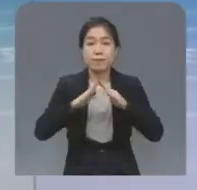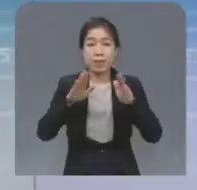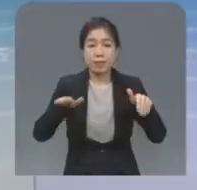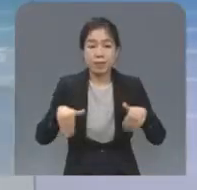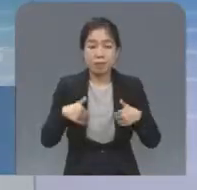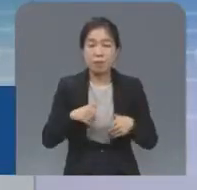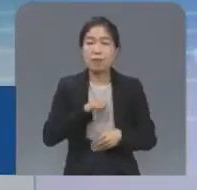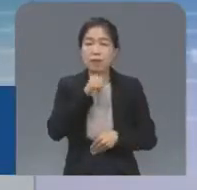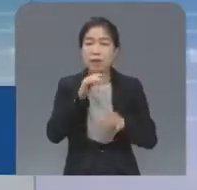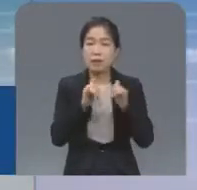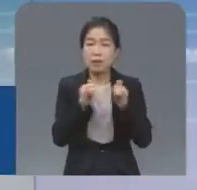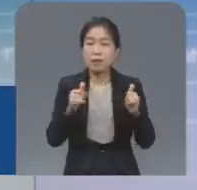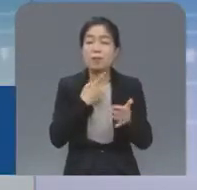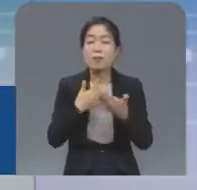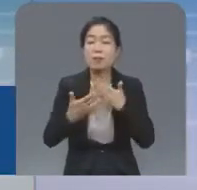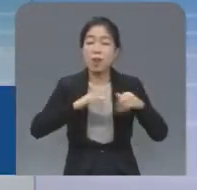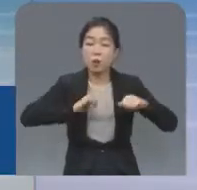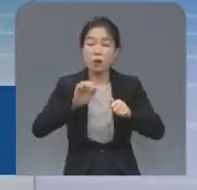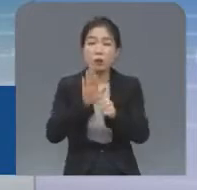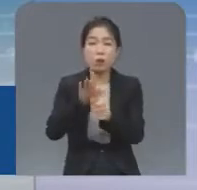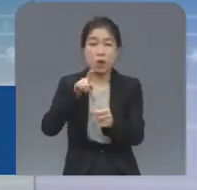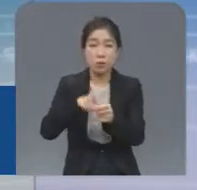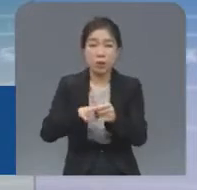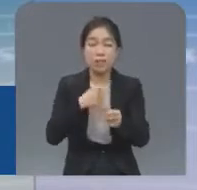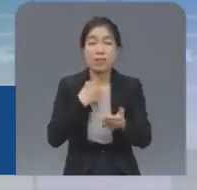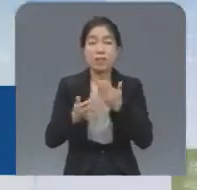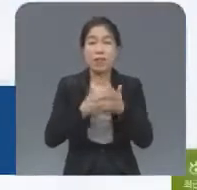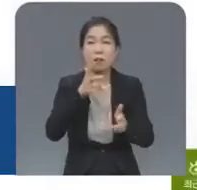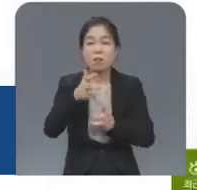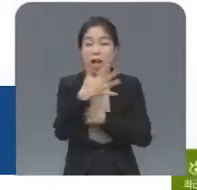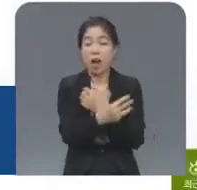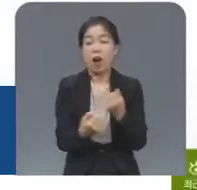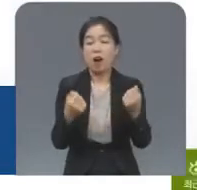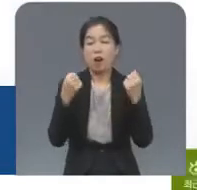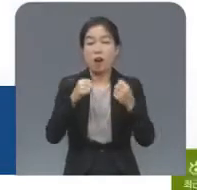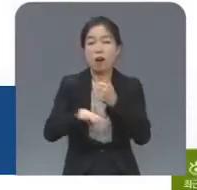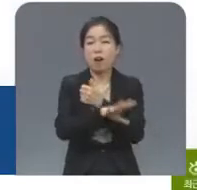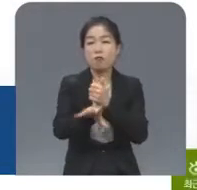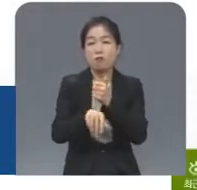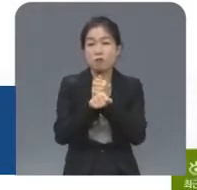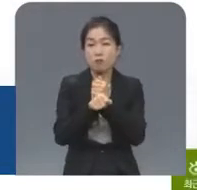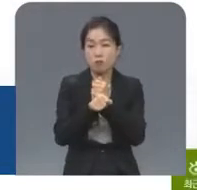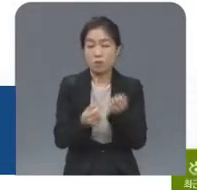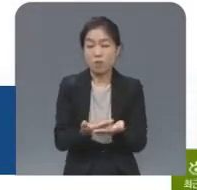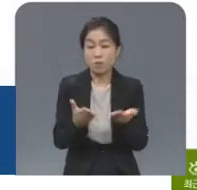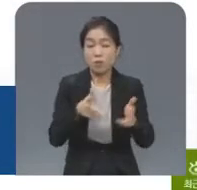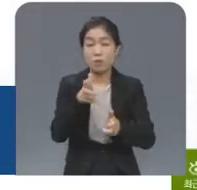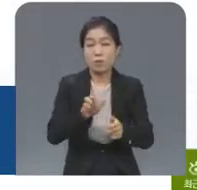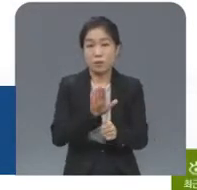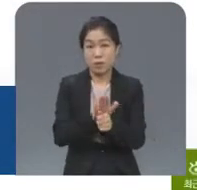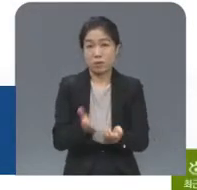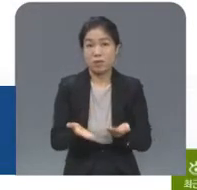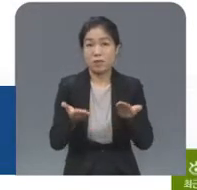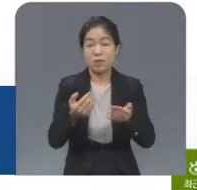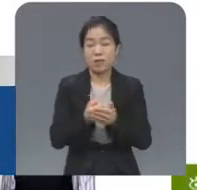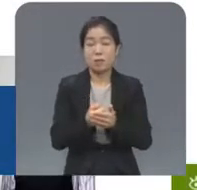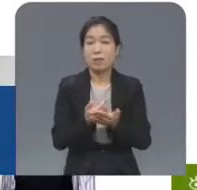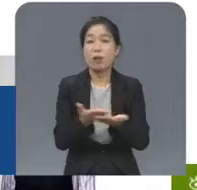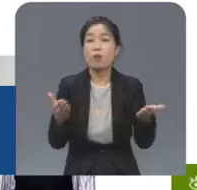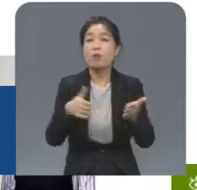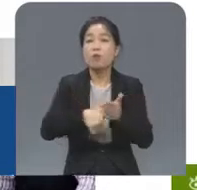전라남도가 취약계층의 체험 활동을 돕기 위해서 체험사업 건강꾸러미 공급사업을 지원합니다. 공급